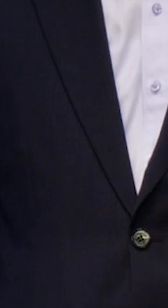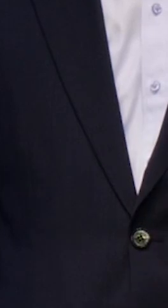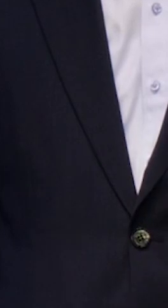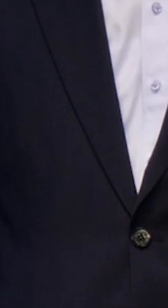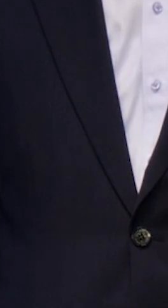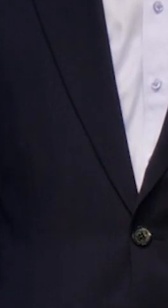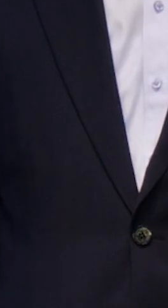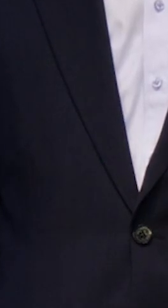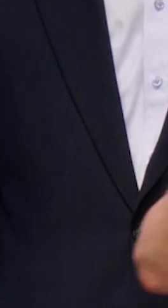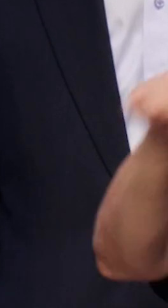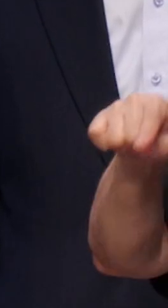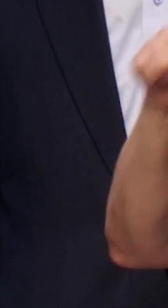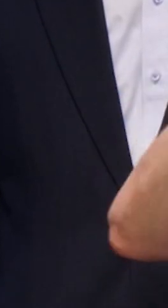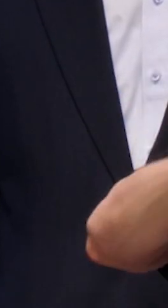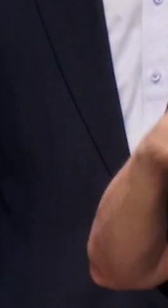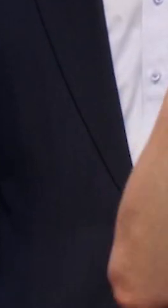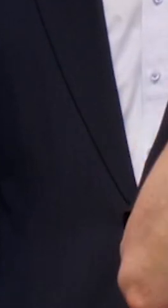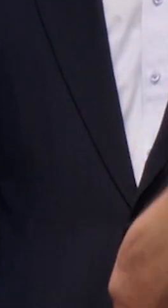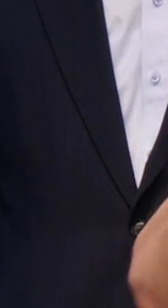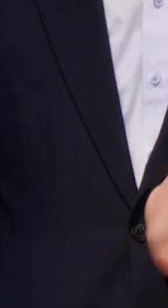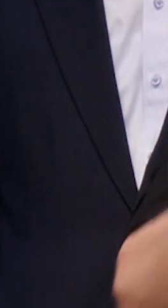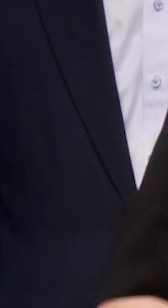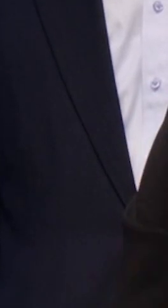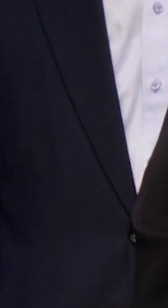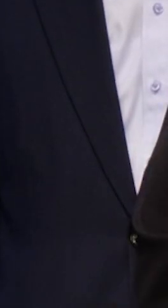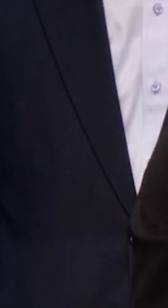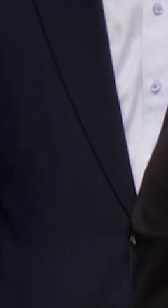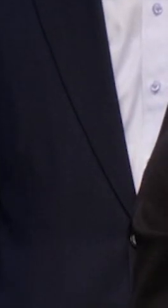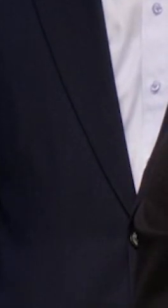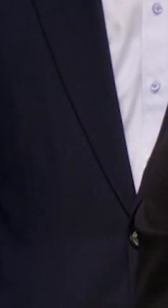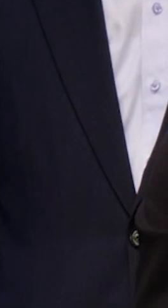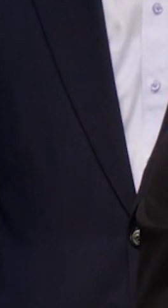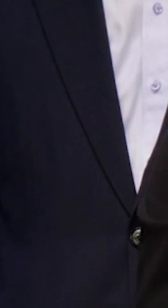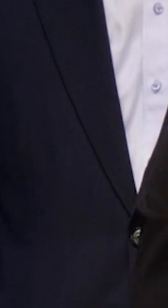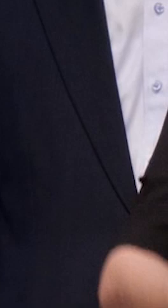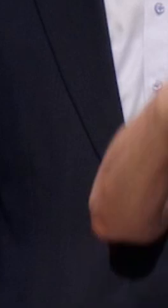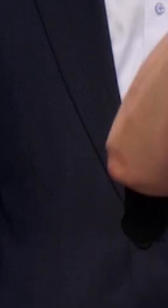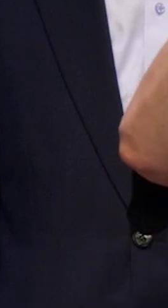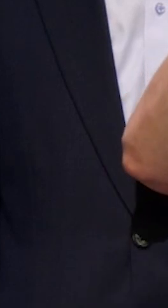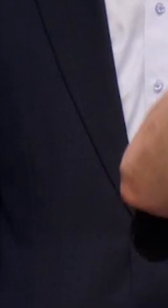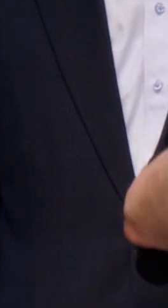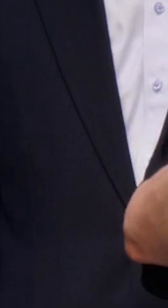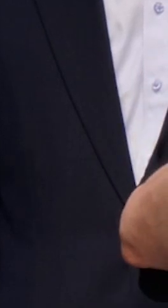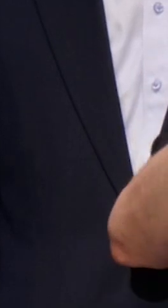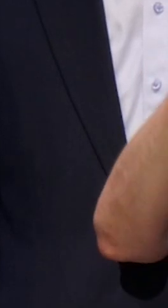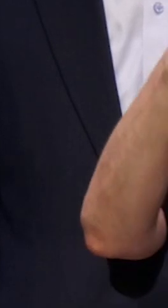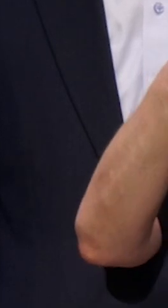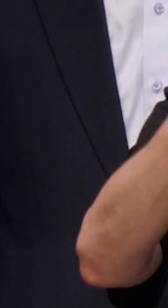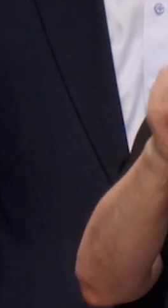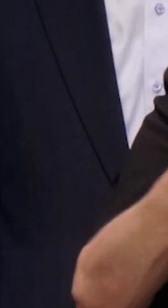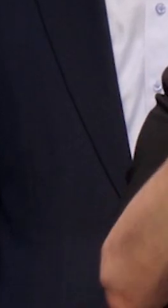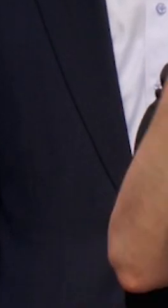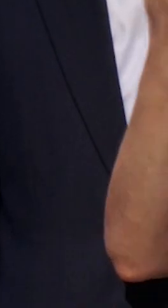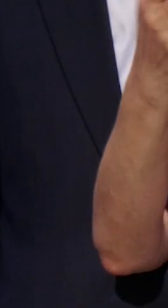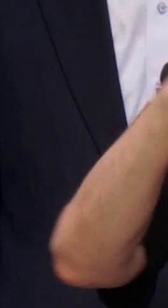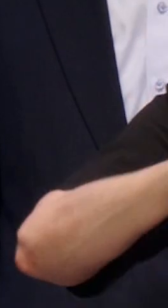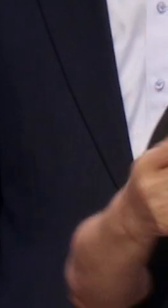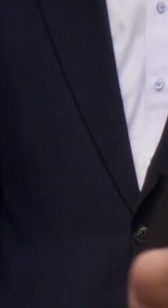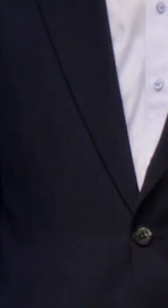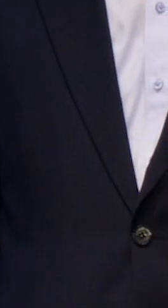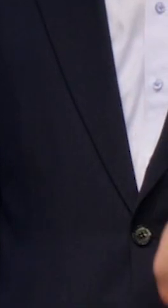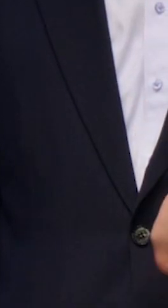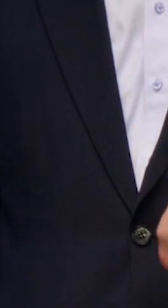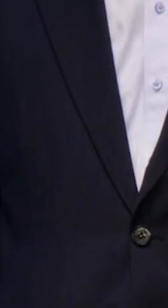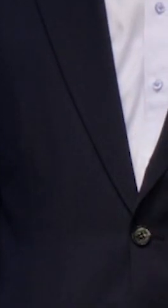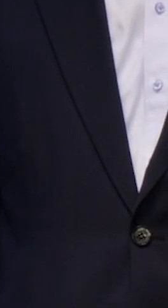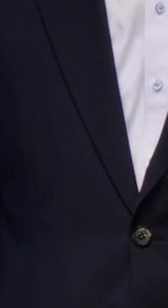더 다양하고 더 매력적입니다. 지리산 섬진강과 남해가 만나는 슬로시티